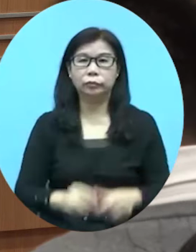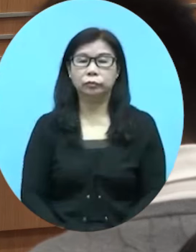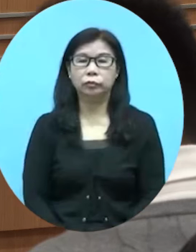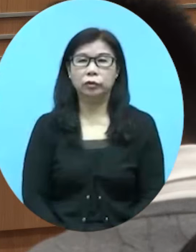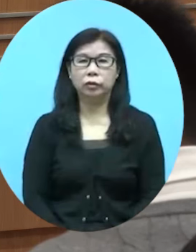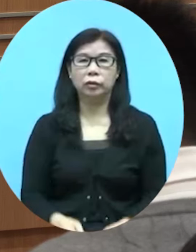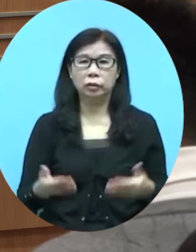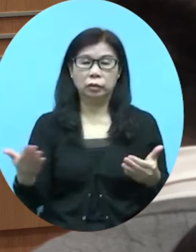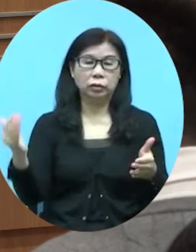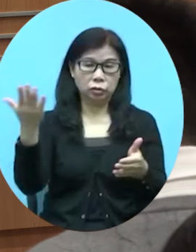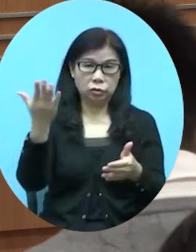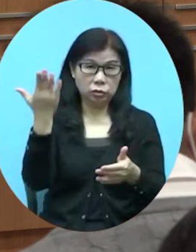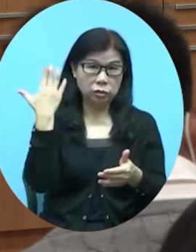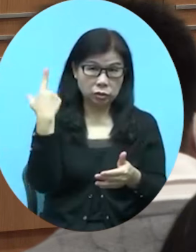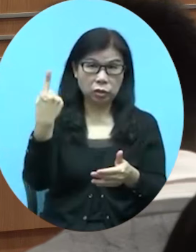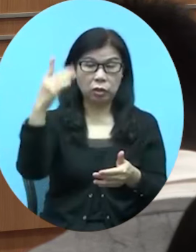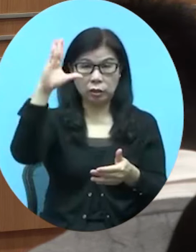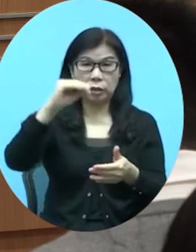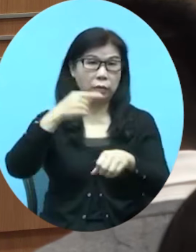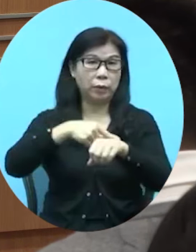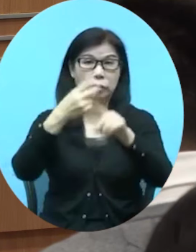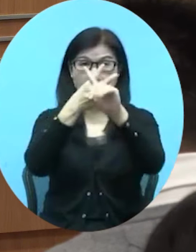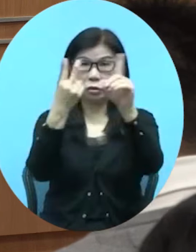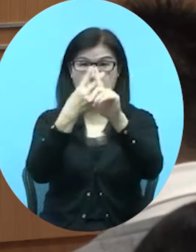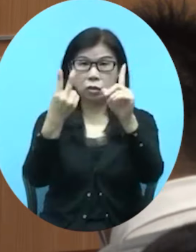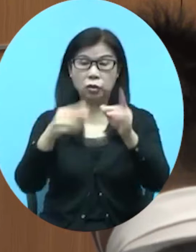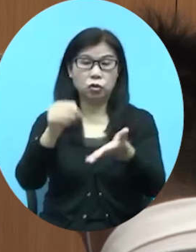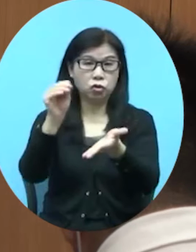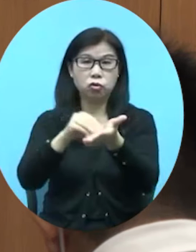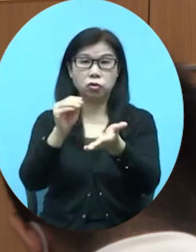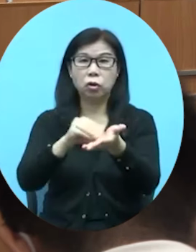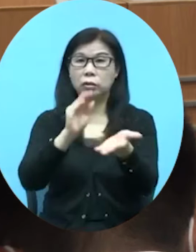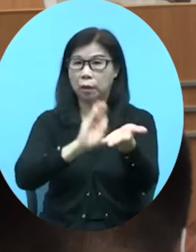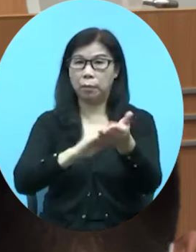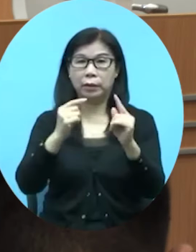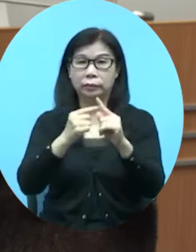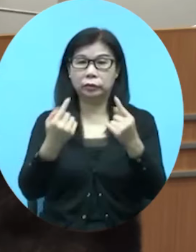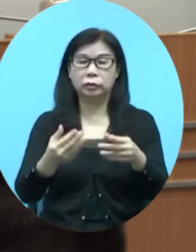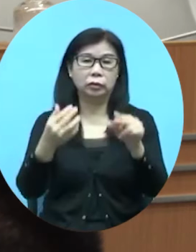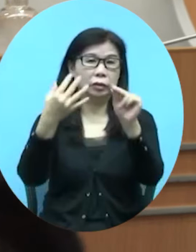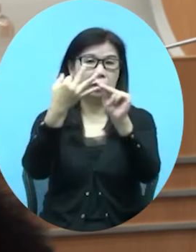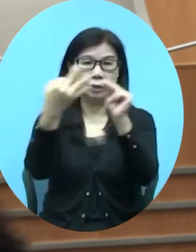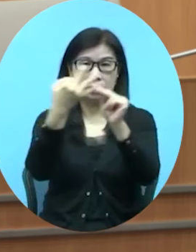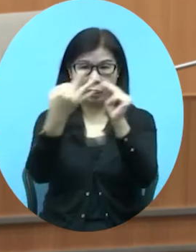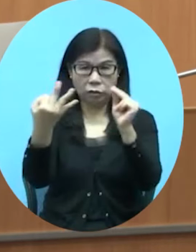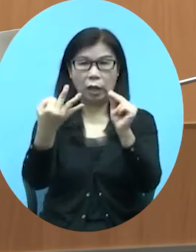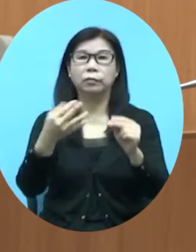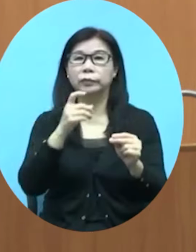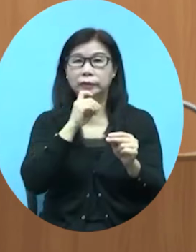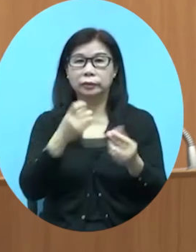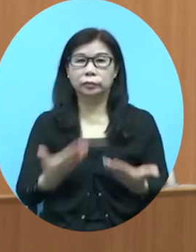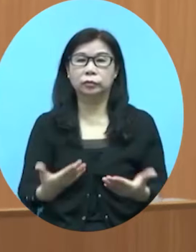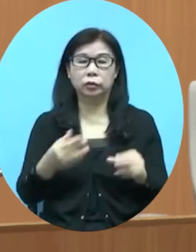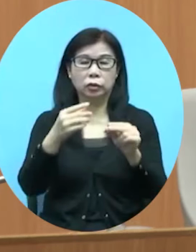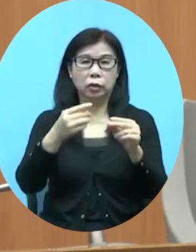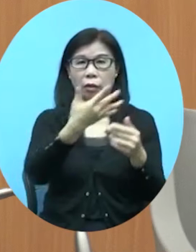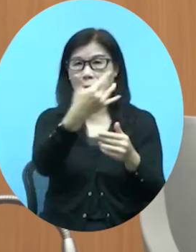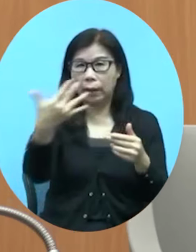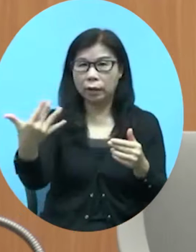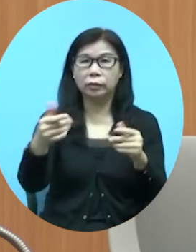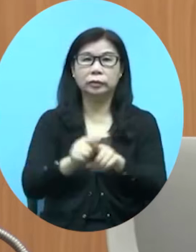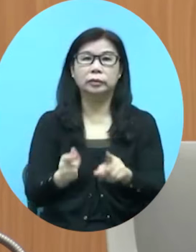我們去到昨晚零時確診了73宗個案個案編號